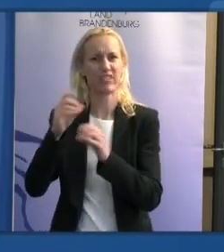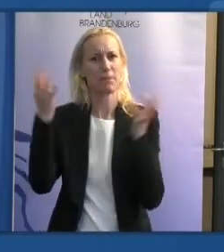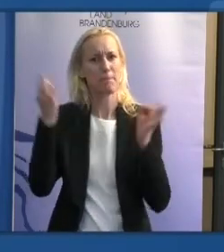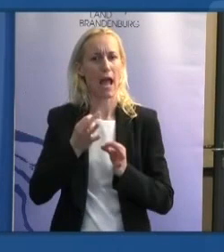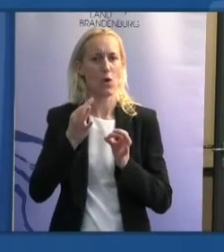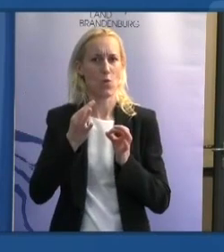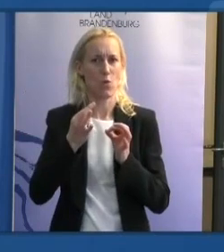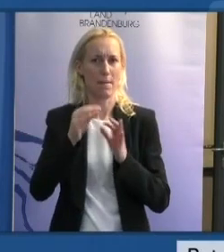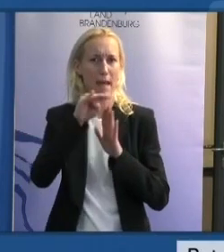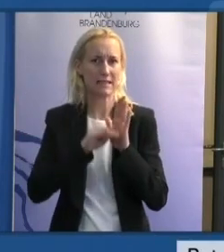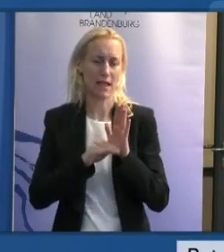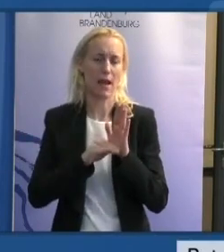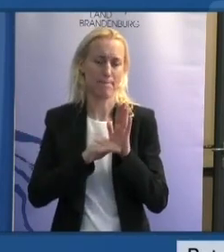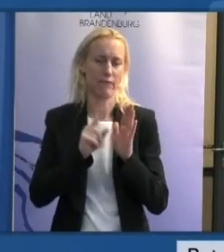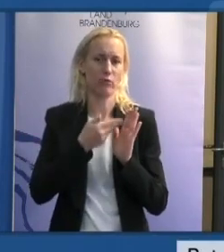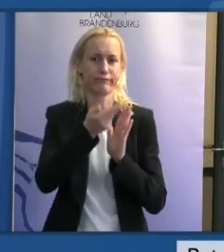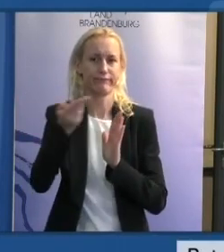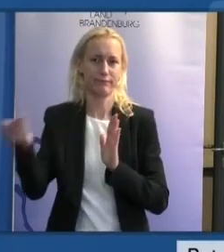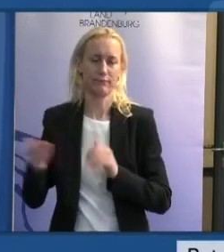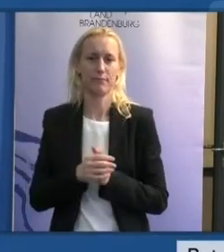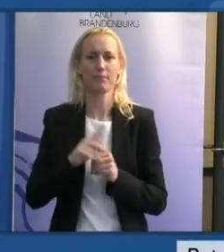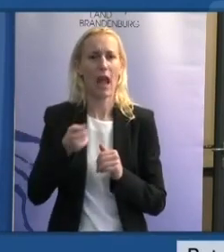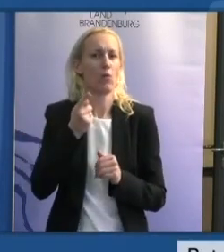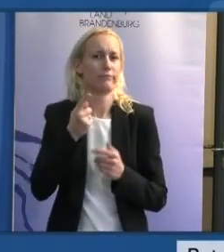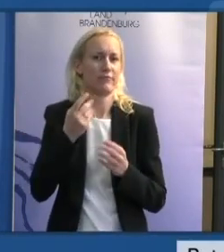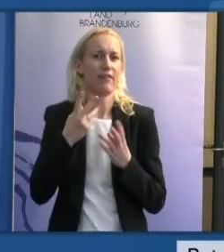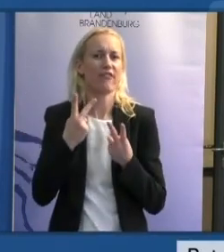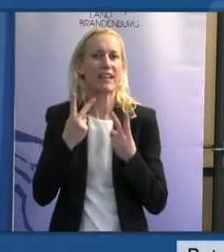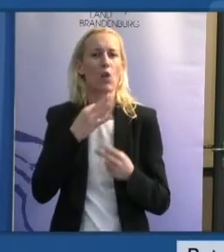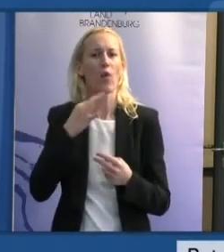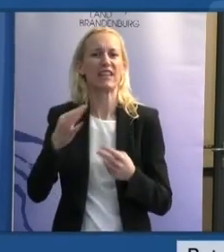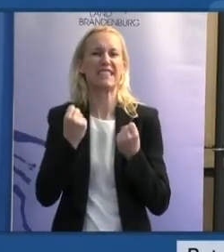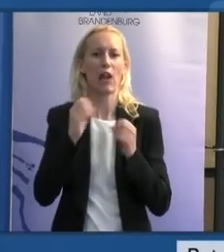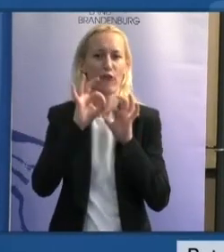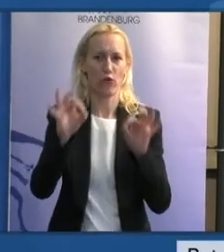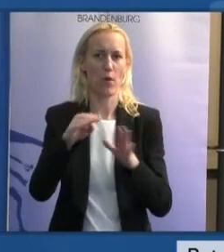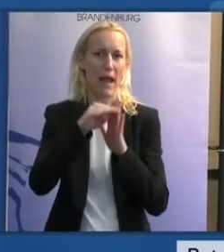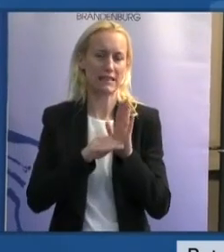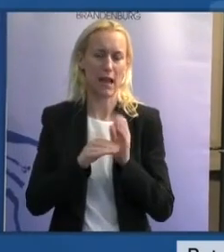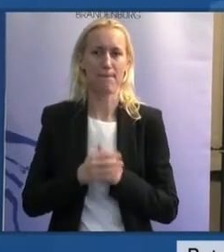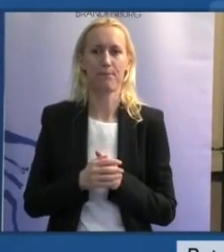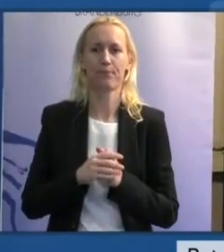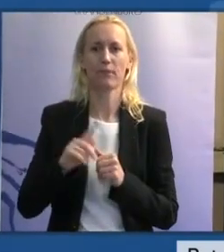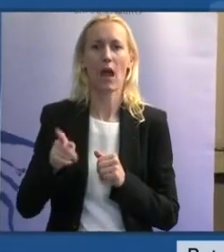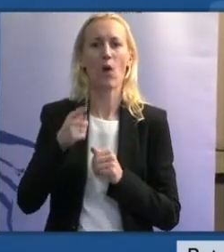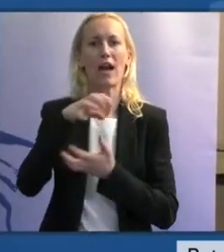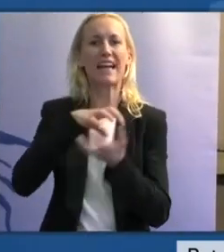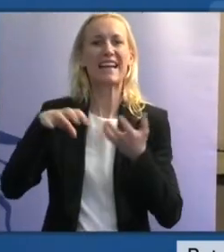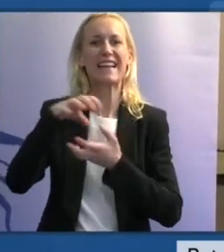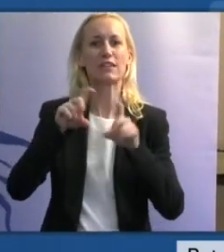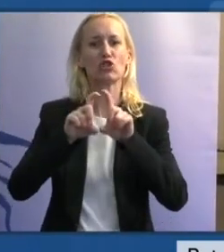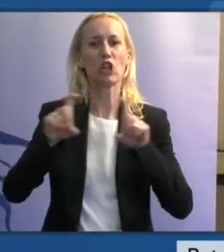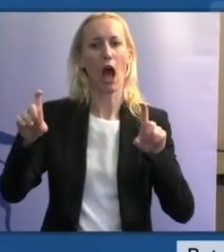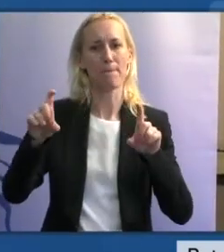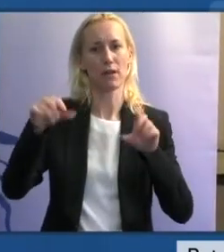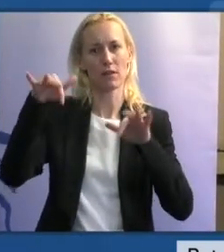Maßnahmen zu geben und damit auch die notwendige Sicherheit für die Maßnahmen. Aber dass es auch einen Krisenstab im Kanzleramt gibt, der